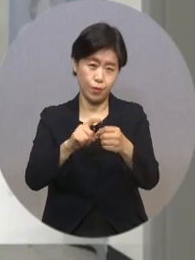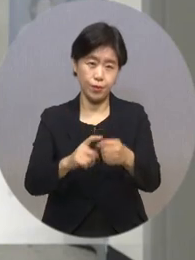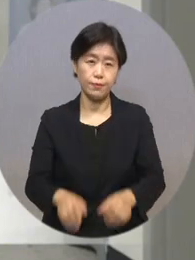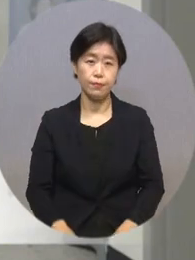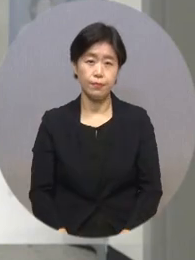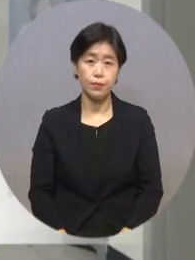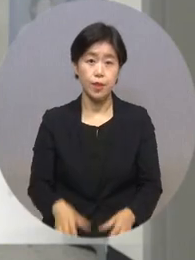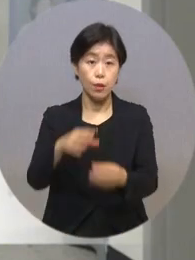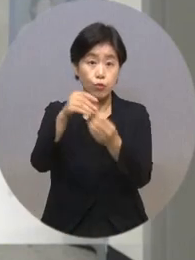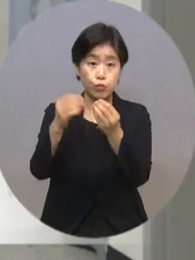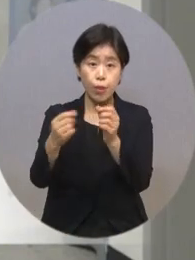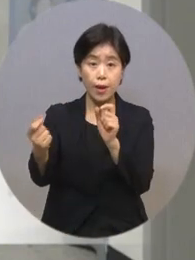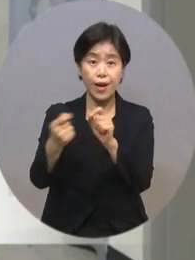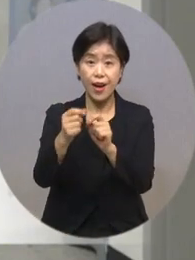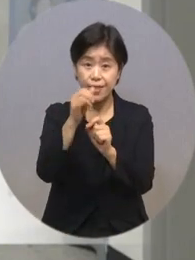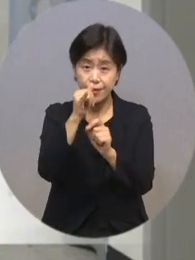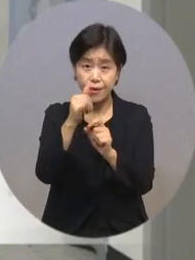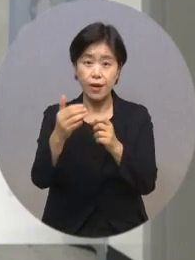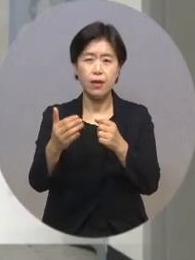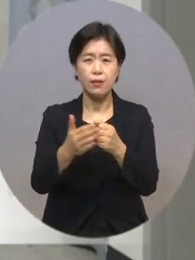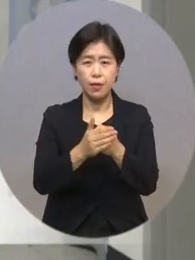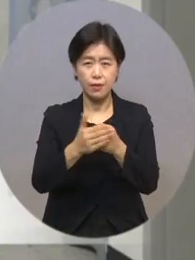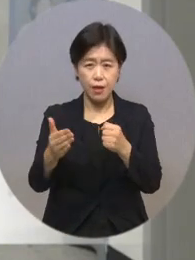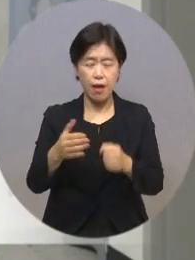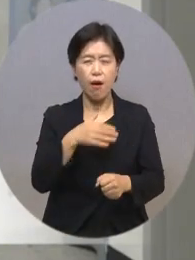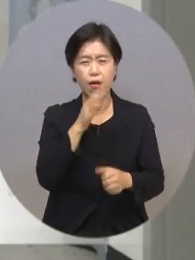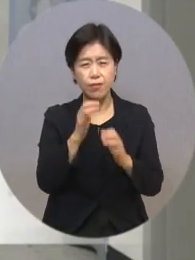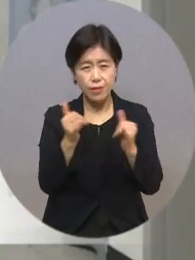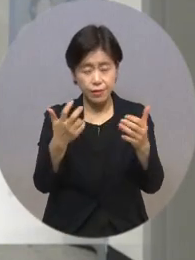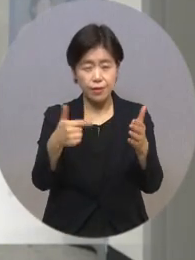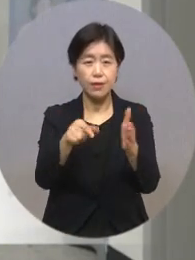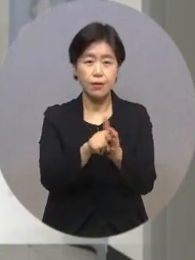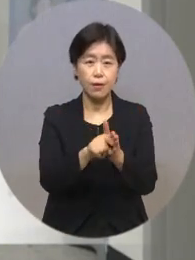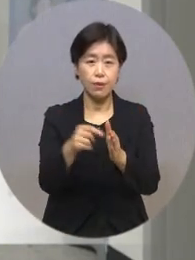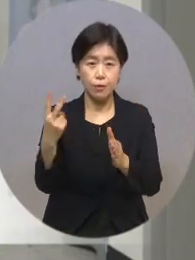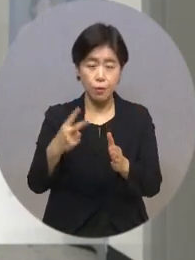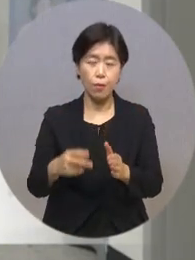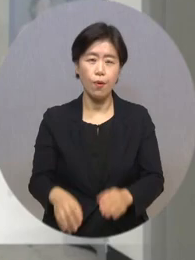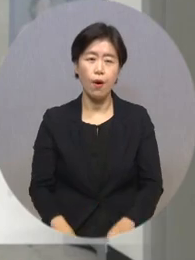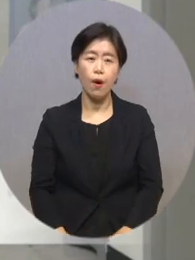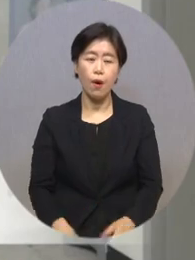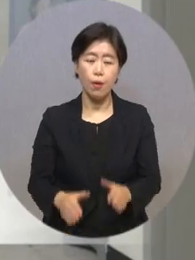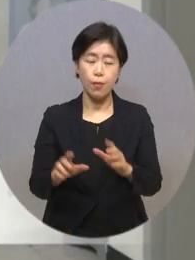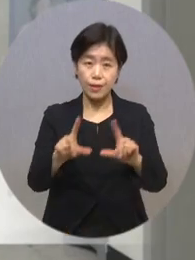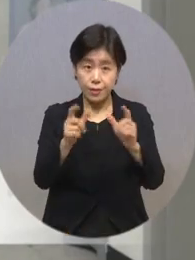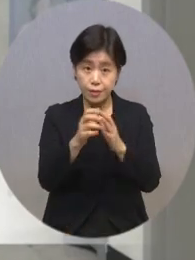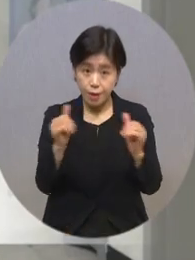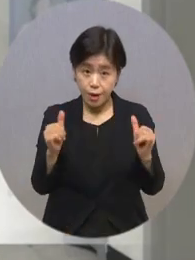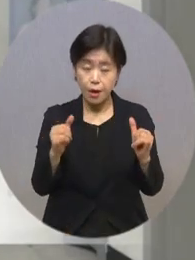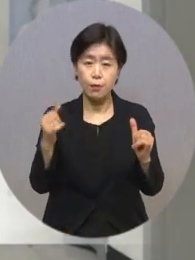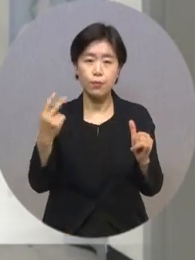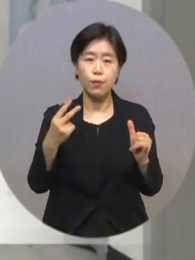않았습니다. 그런 시점에 어르신들을 위해서 또 지역 주민과 또